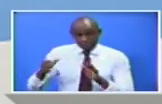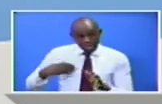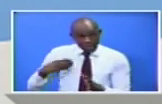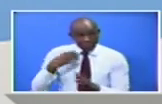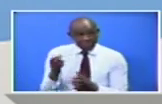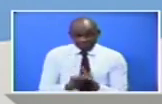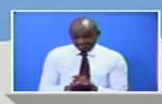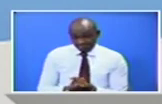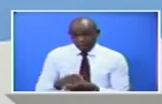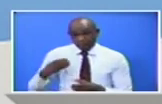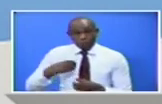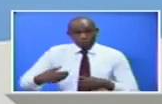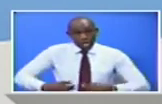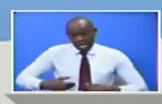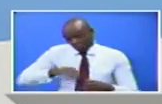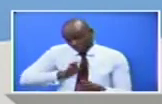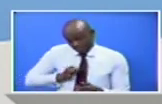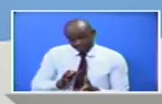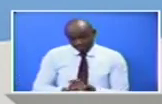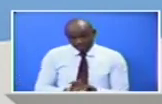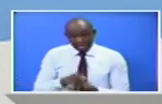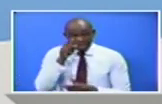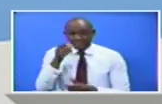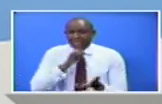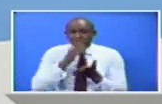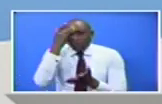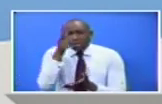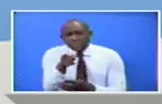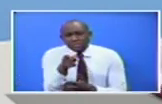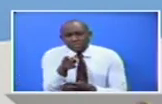in Campaign for Young Women. And that is why hata